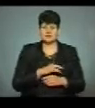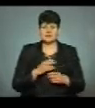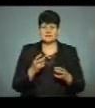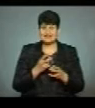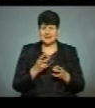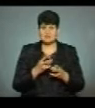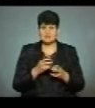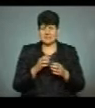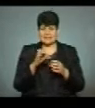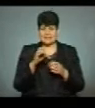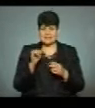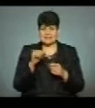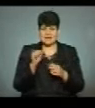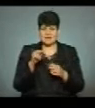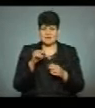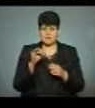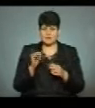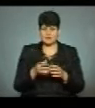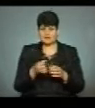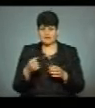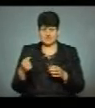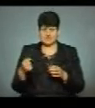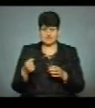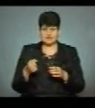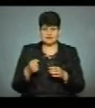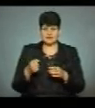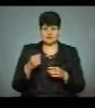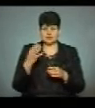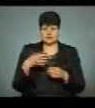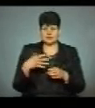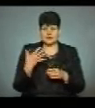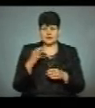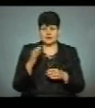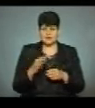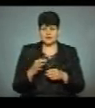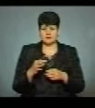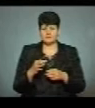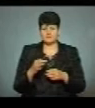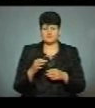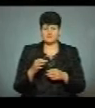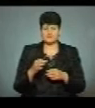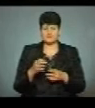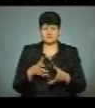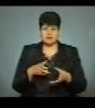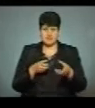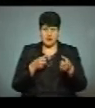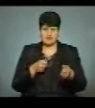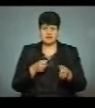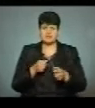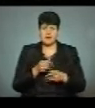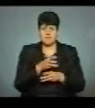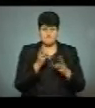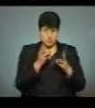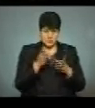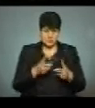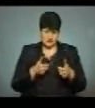витягнути запобіжник, тримати вогнегасник під кутом 45 градусів, гнучки і рукав направити на осередок пожежі і